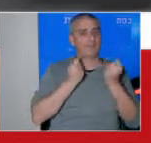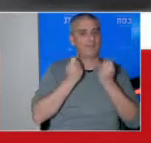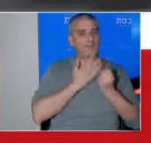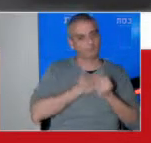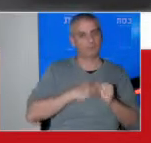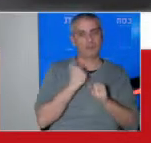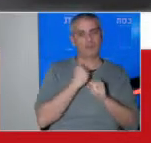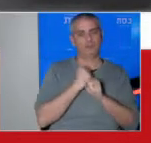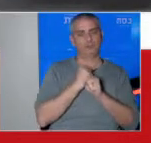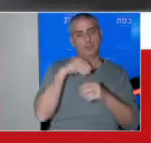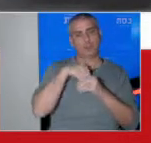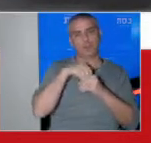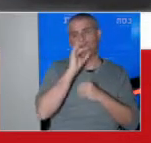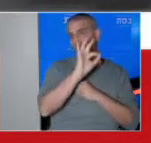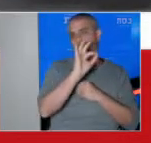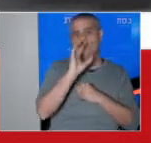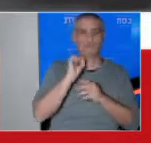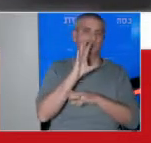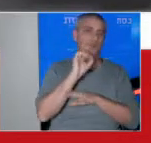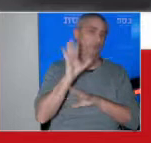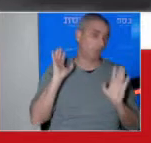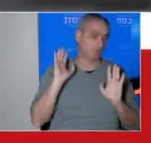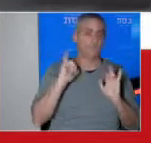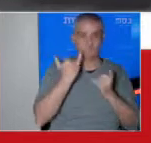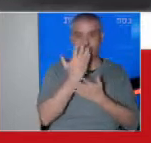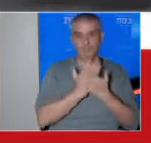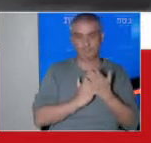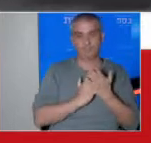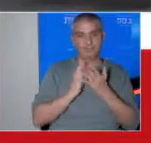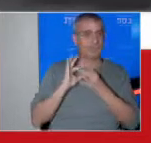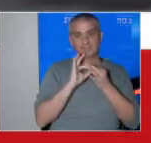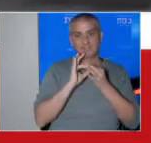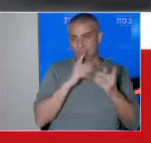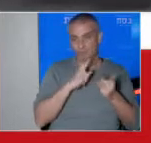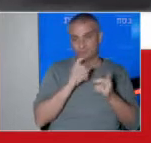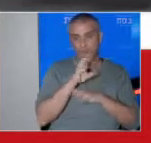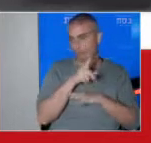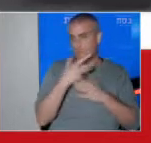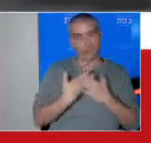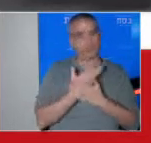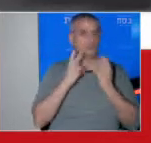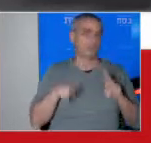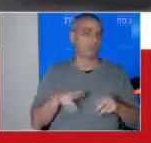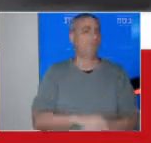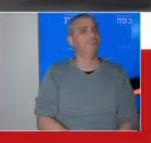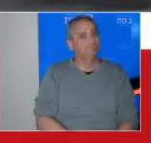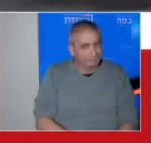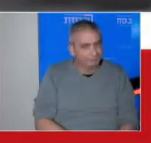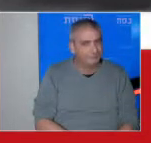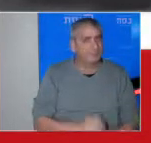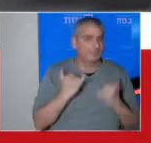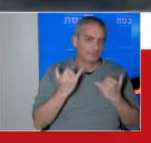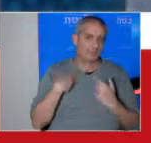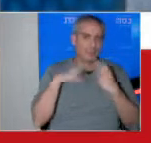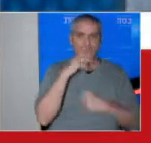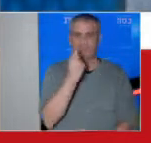שרוצה לעשות תוכן משלה, של סטרימינג, אז כן, חלק מהסדרות שמשודרות שהן חדשות לגמרי. טוב, עכשיו בואו